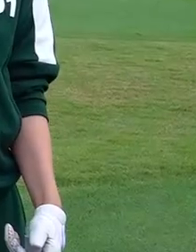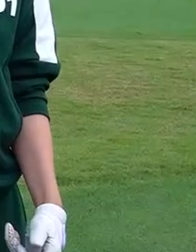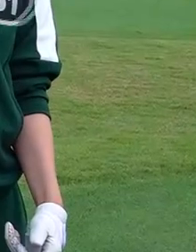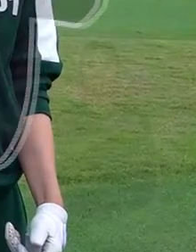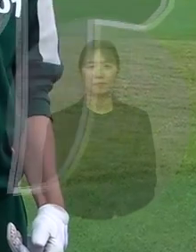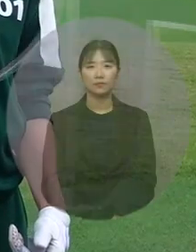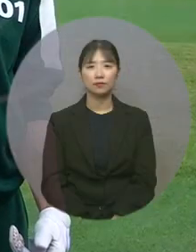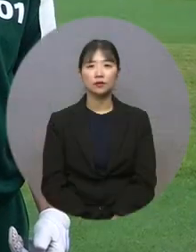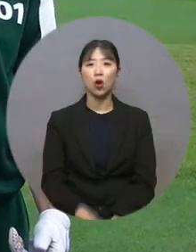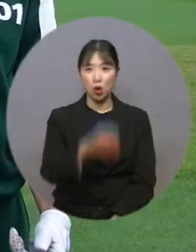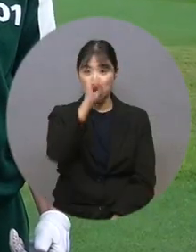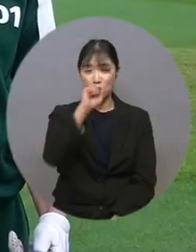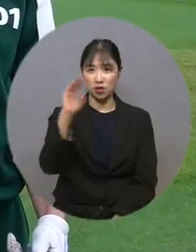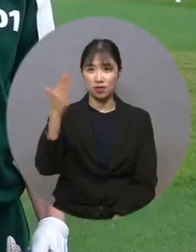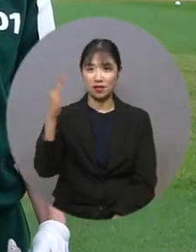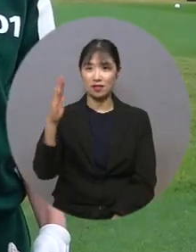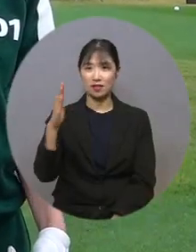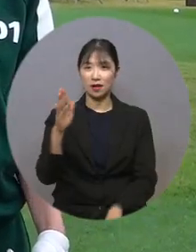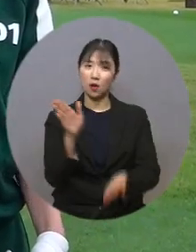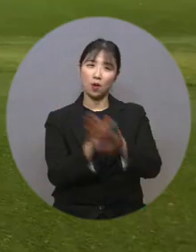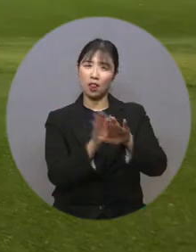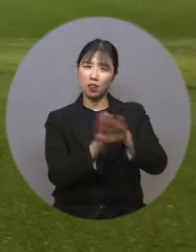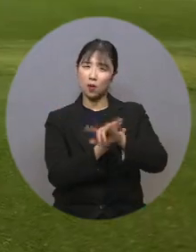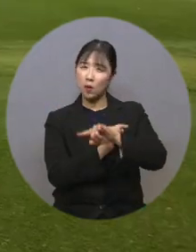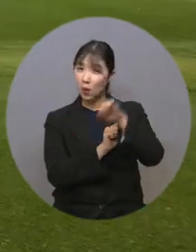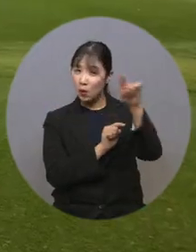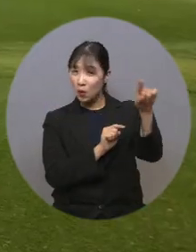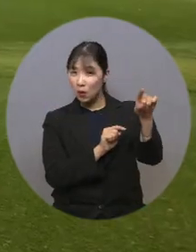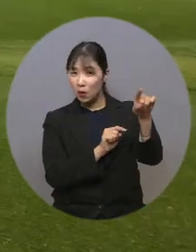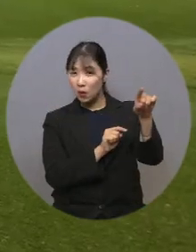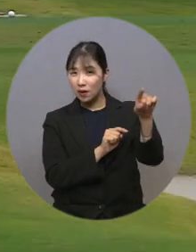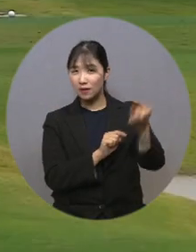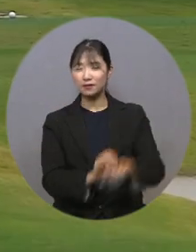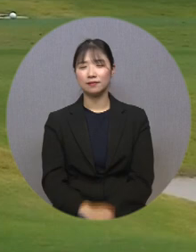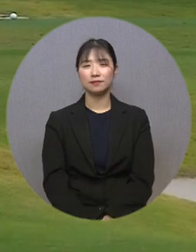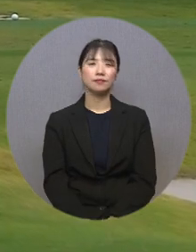좋아. 아, 됐어. 왼쪽이다. 됐어. 왼쪽이다. 왼쪽. 괜찮아?